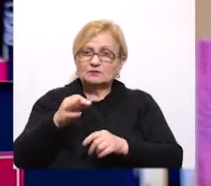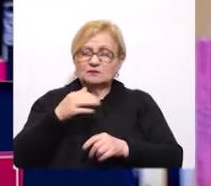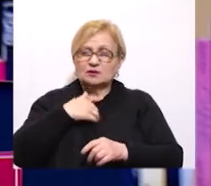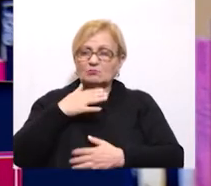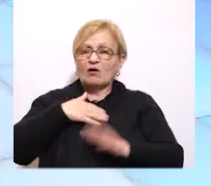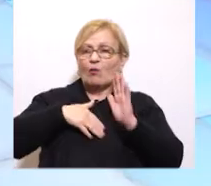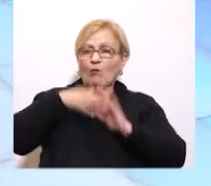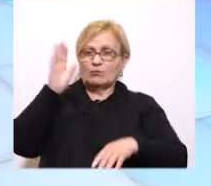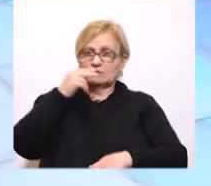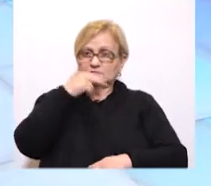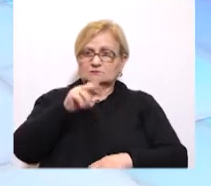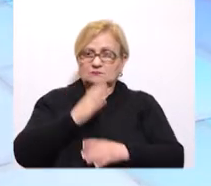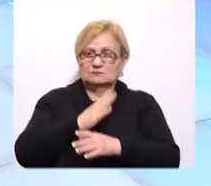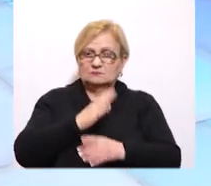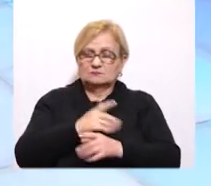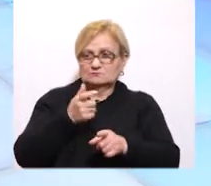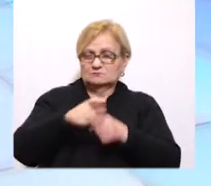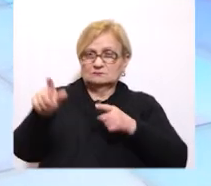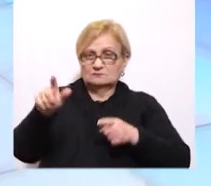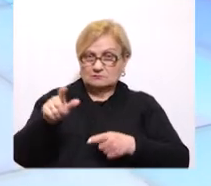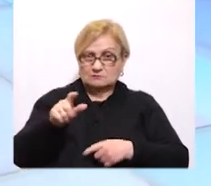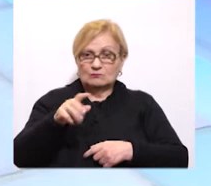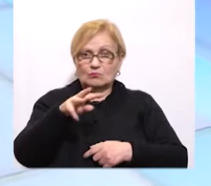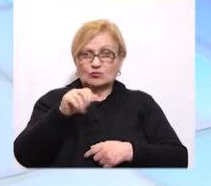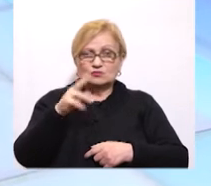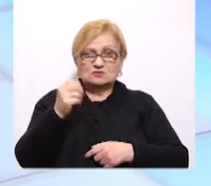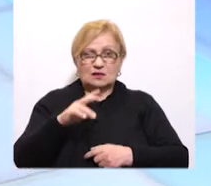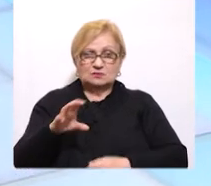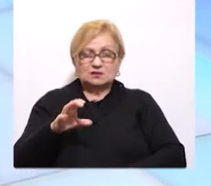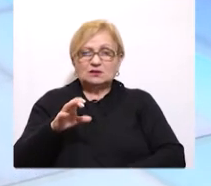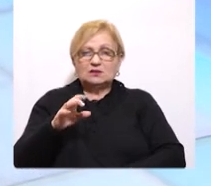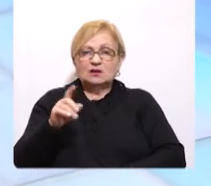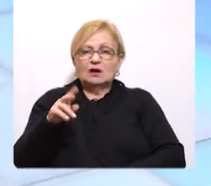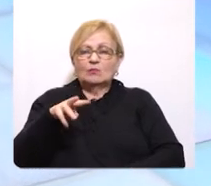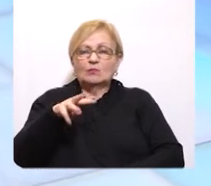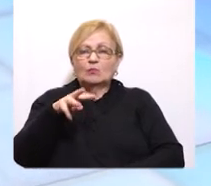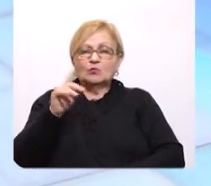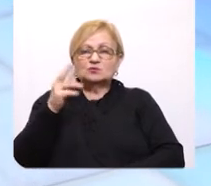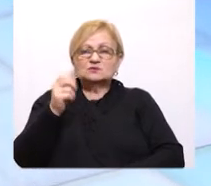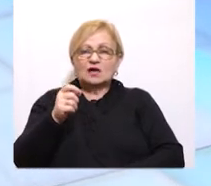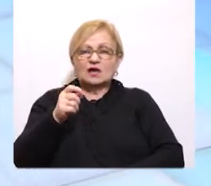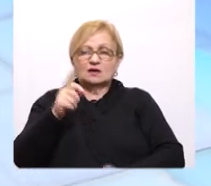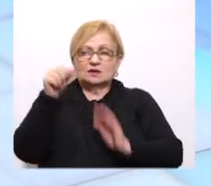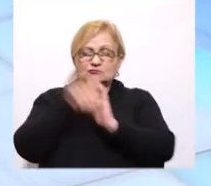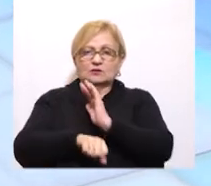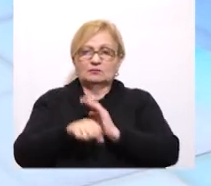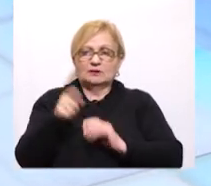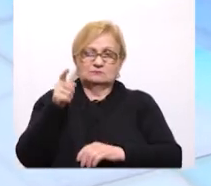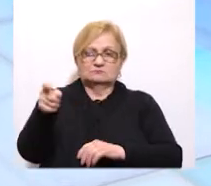თავის უპირატესობას და ნიშანს მოუგებს მუცალს. მუცალი კვდება ალუდას გასროლილი